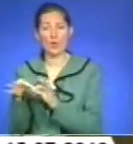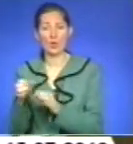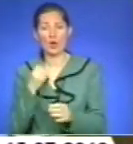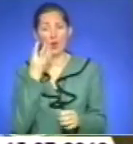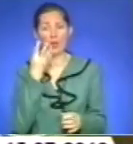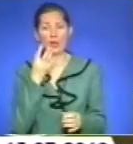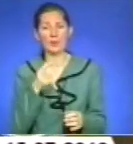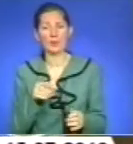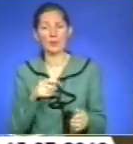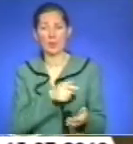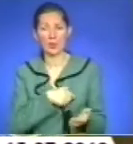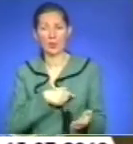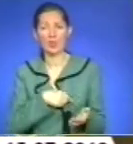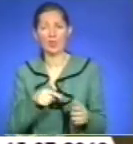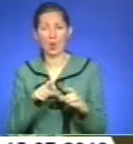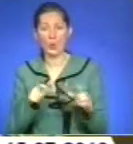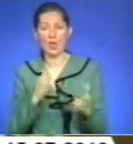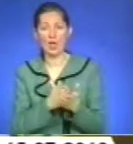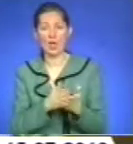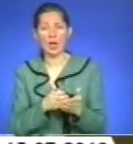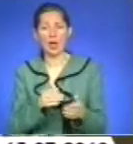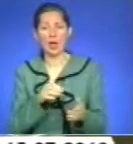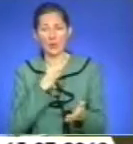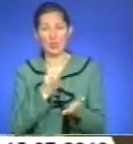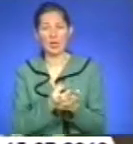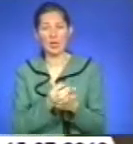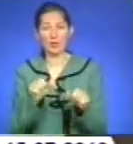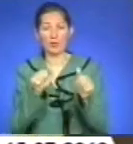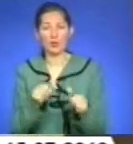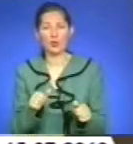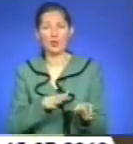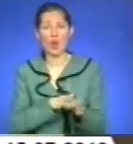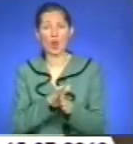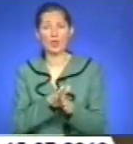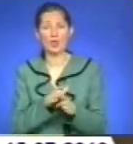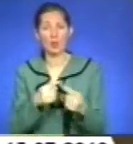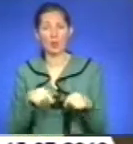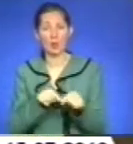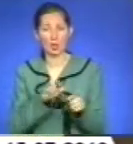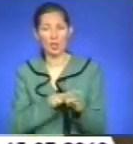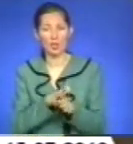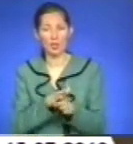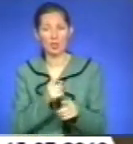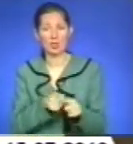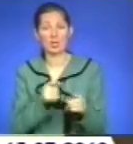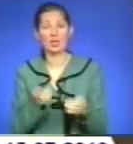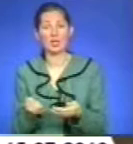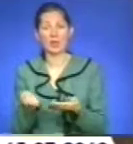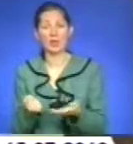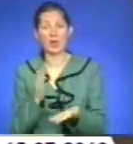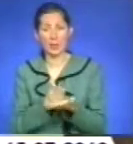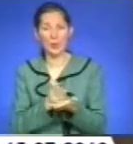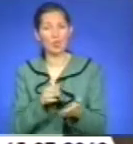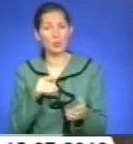стає відповідальним, формуючи органи виконавчі органи, які потім несуть безпосередню відповідальність по цьому. Але